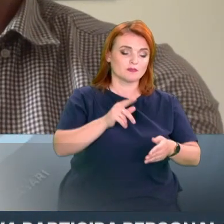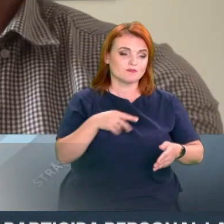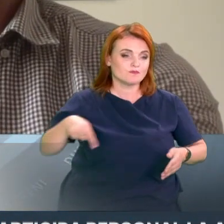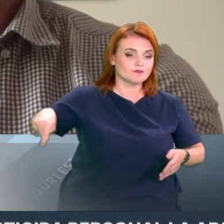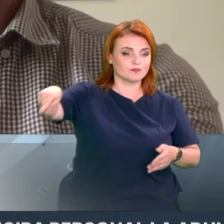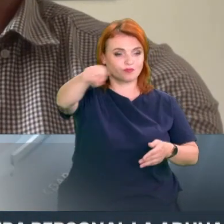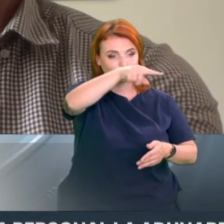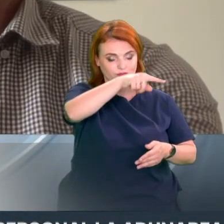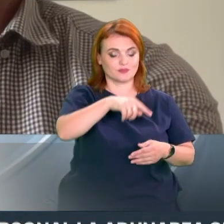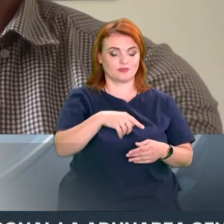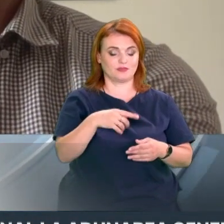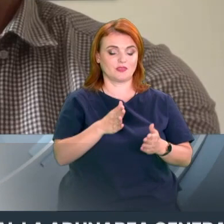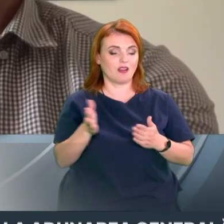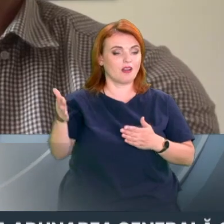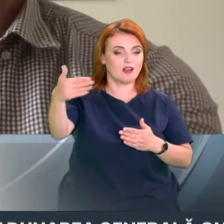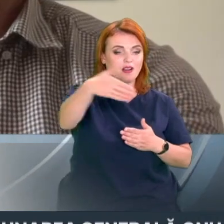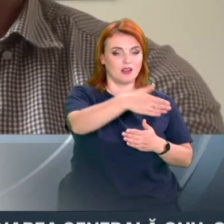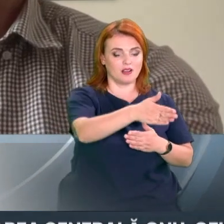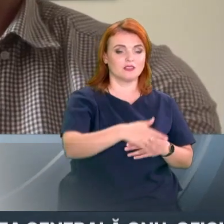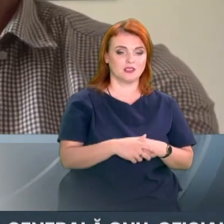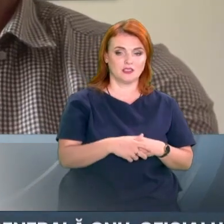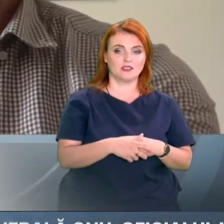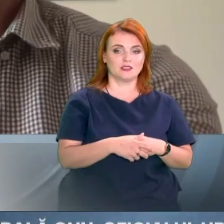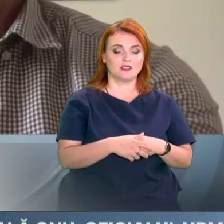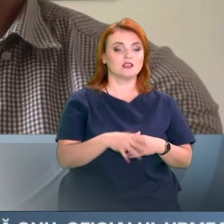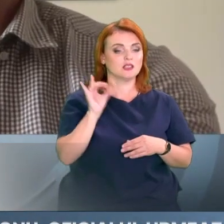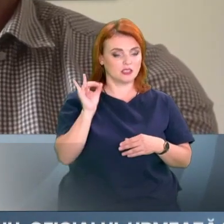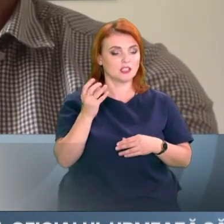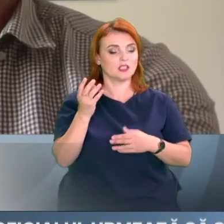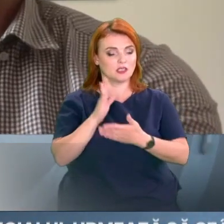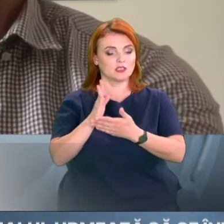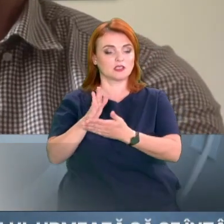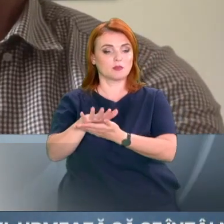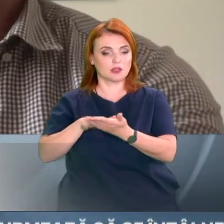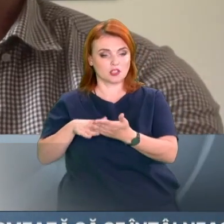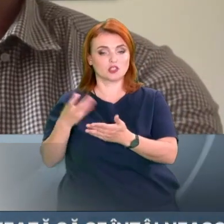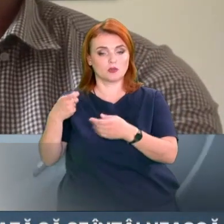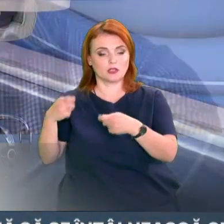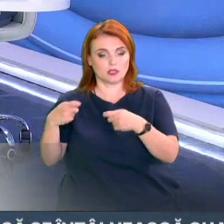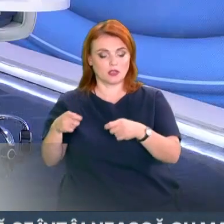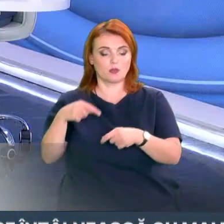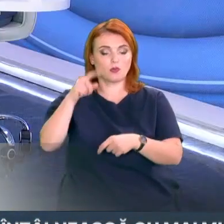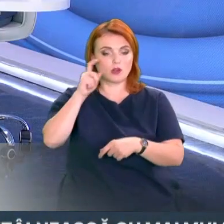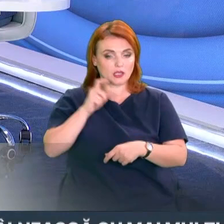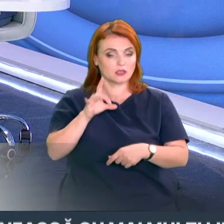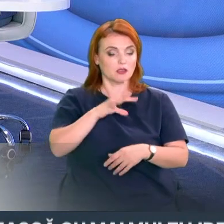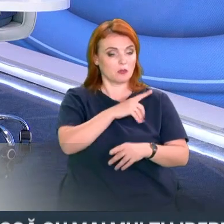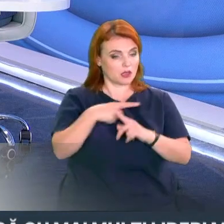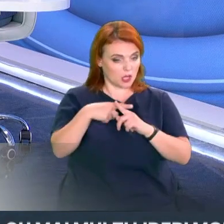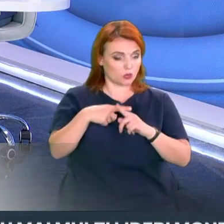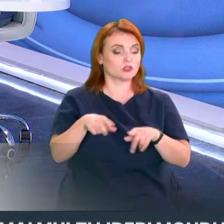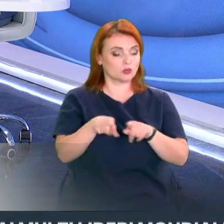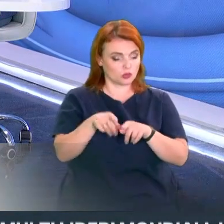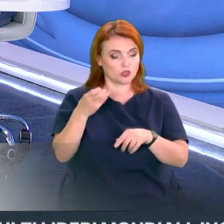furnizați tradițional și în piețele din Est, în Ucraina, Belarus, Rusia, Kazahstan și în alte țări. Bănuiesc că acest lucru e